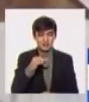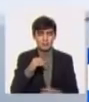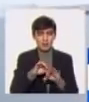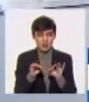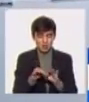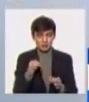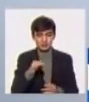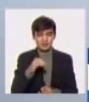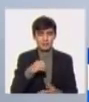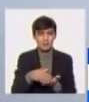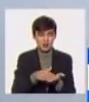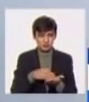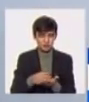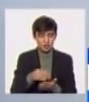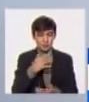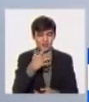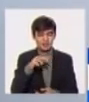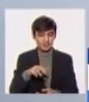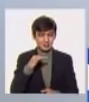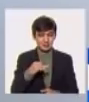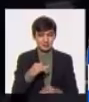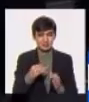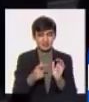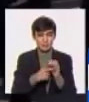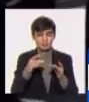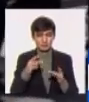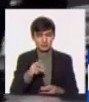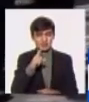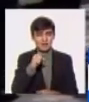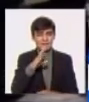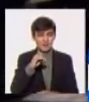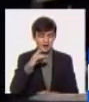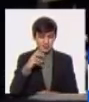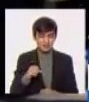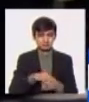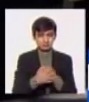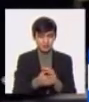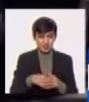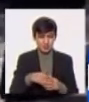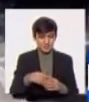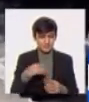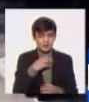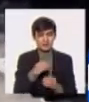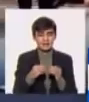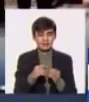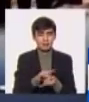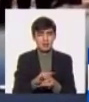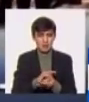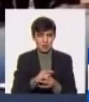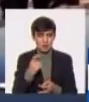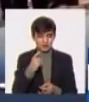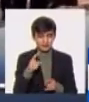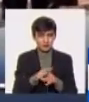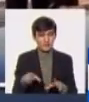масла, коробка печенья и 7 пачек заварки и хозпакет, маски, влажные салфетки, бумажные полотенца и 10 штук хозяйственного мыла